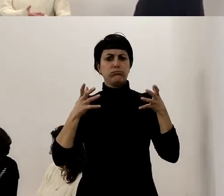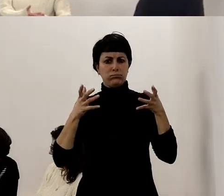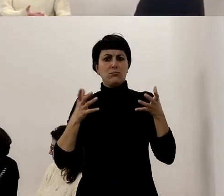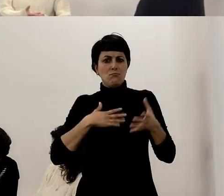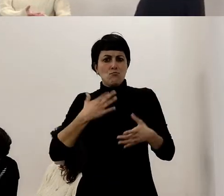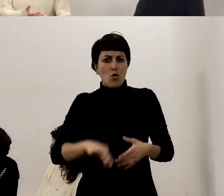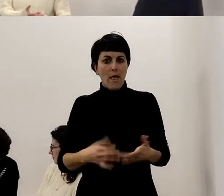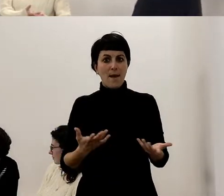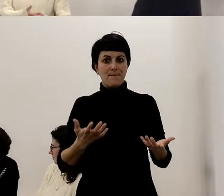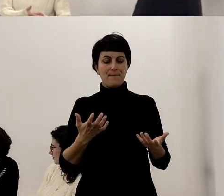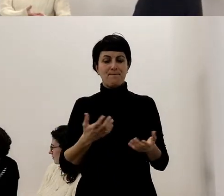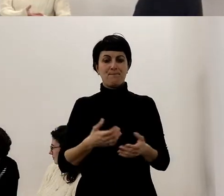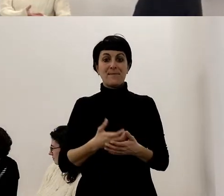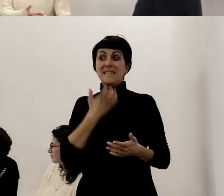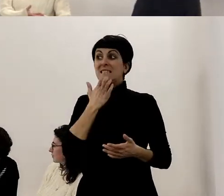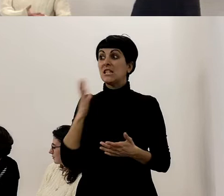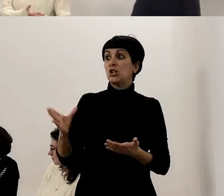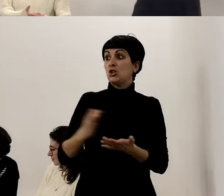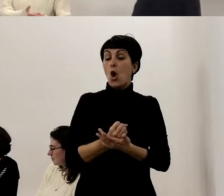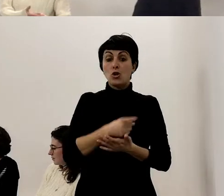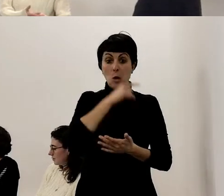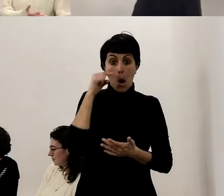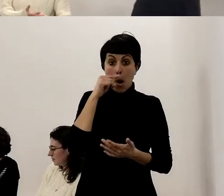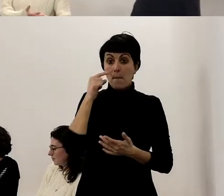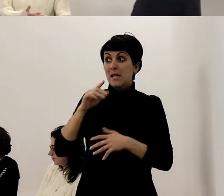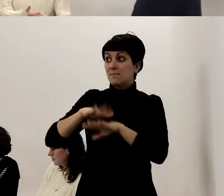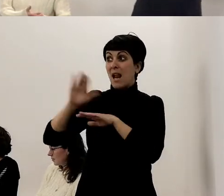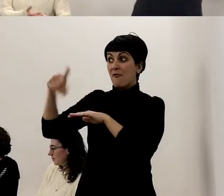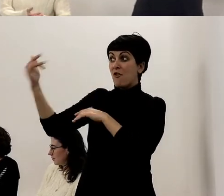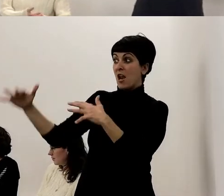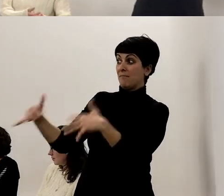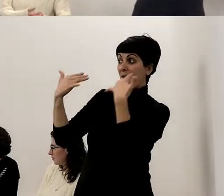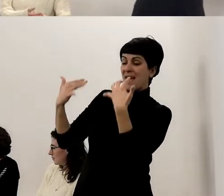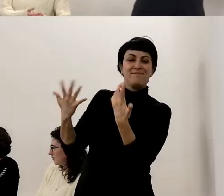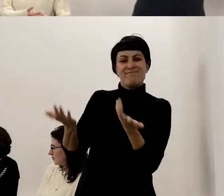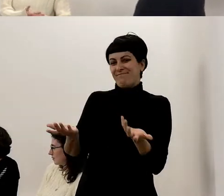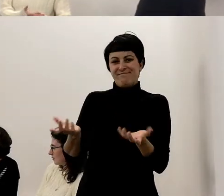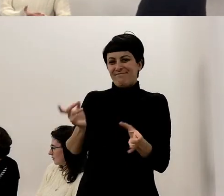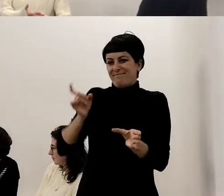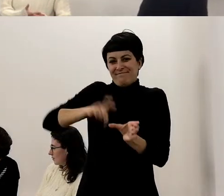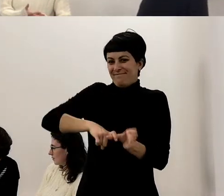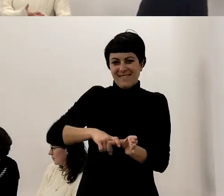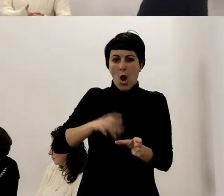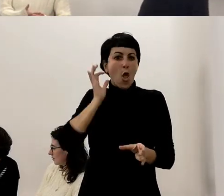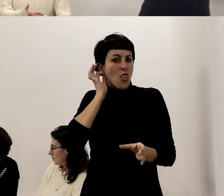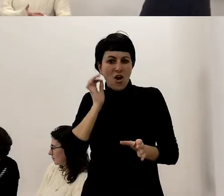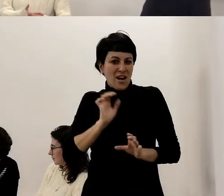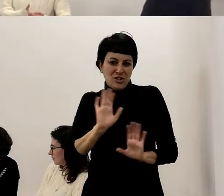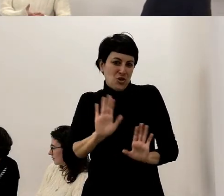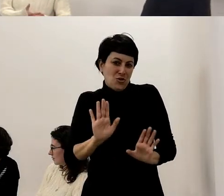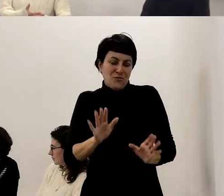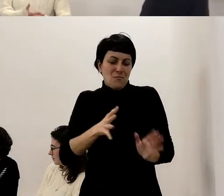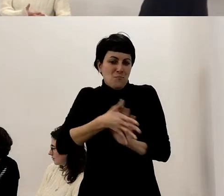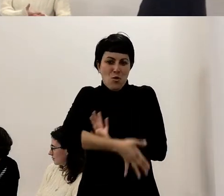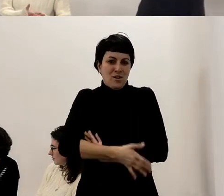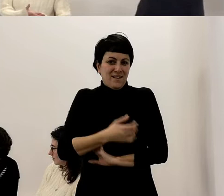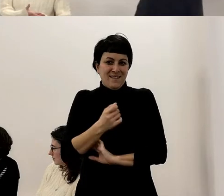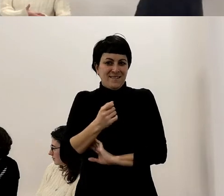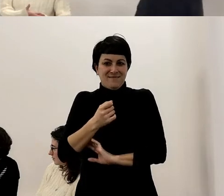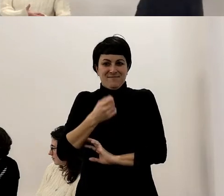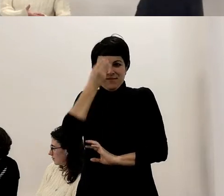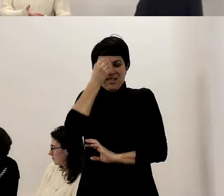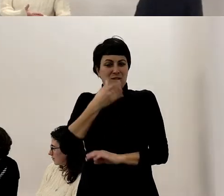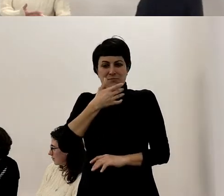dieu, si tots són homes, costa més d'entrar en un grup. I amb els nens també ens passa a nosaltres, que hi